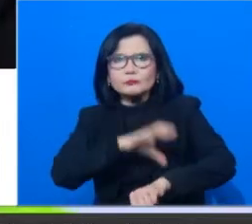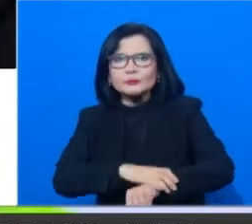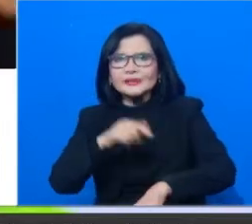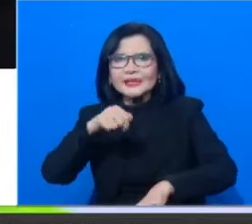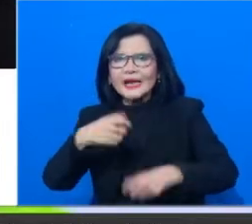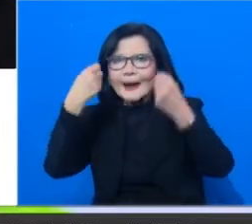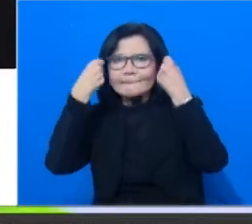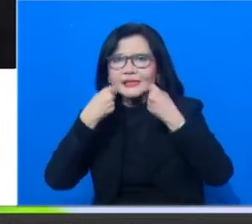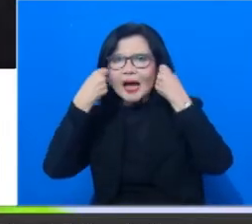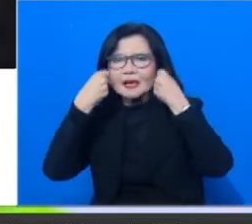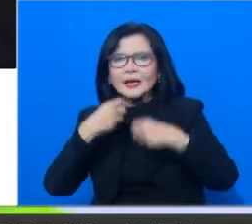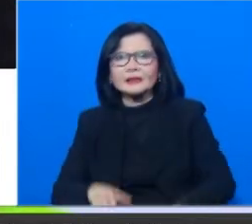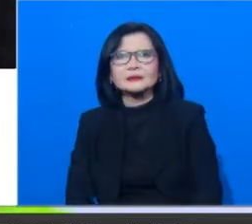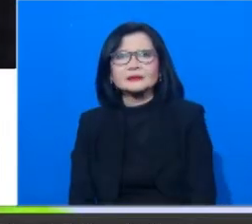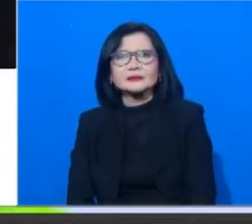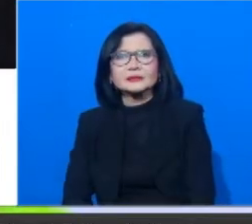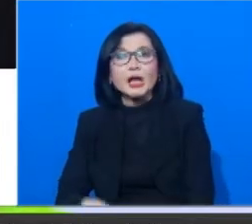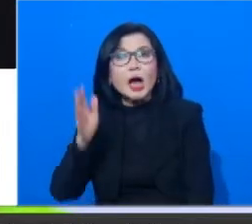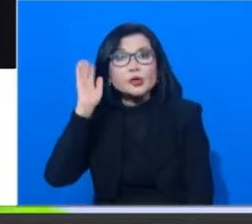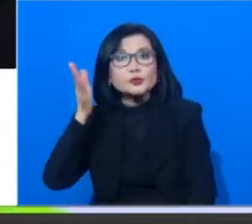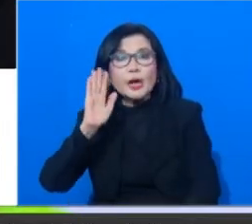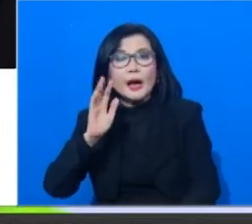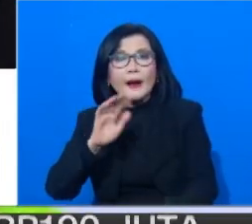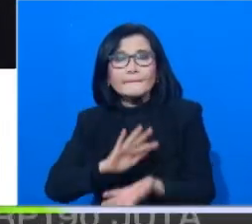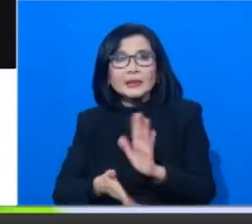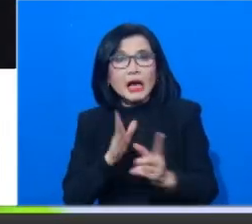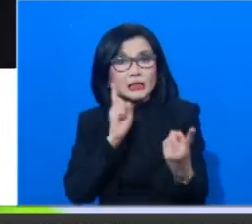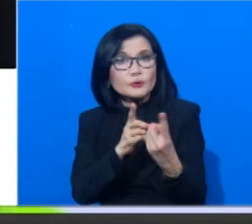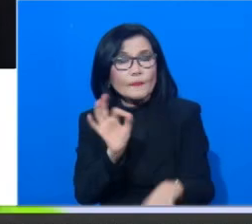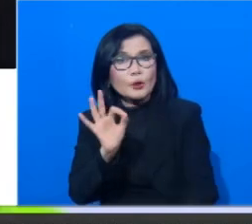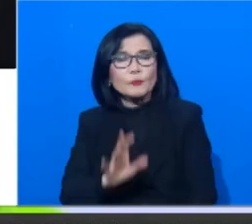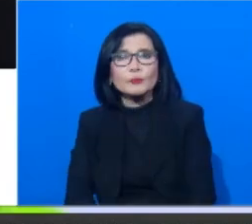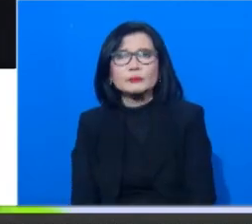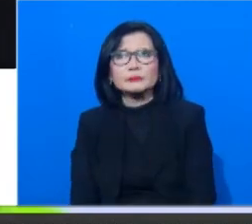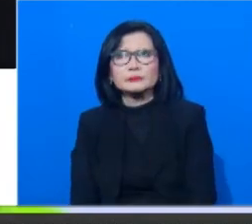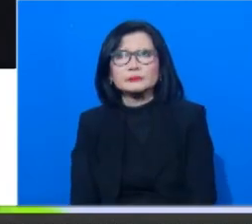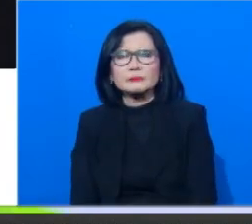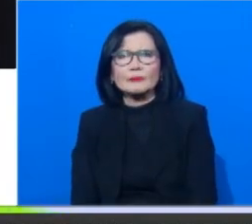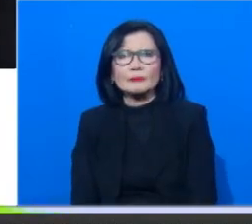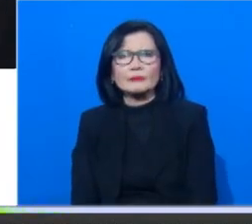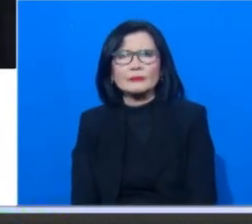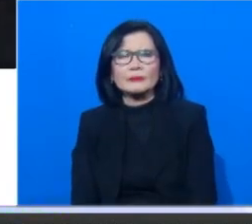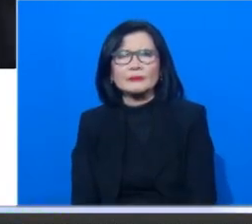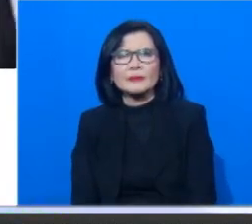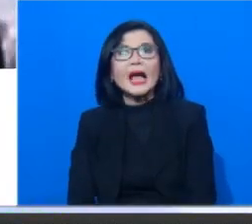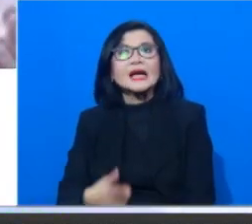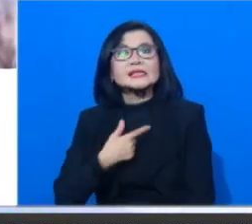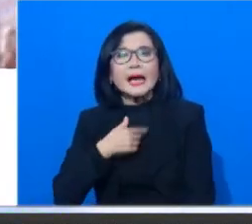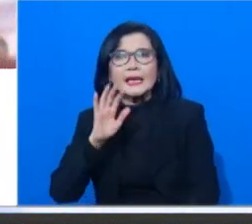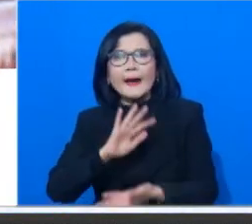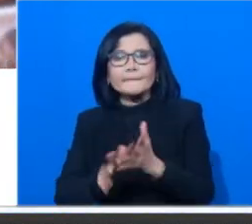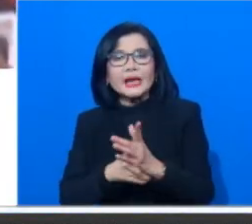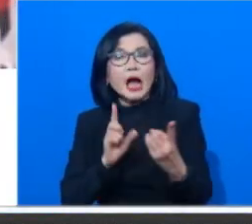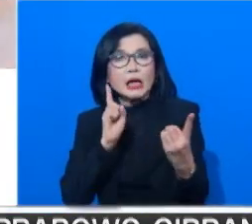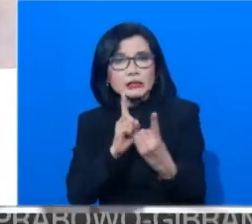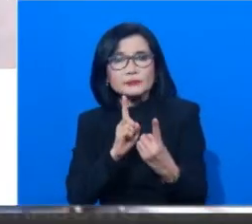mendekam di penjara begitu sudah sempat bertemu ketika proses penyidikan tidak kalau misalkan itu Sepertinya saya pernah pernah dipertemukan oleh pihak poin